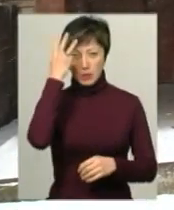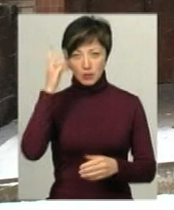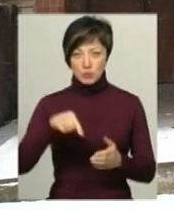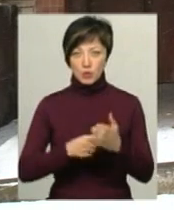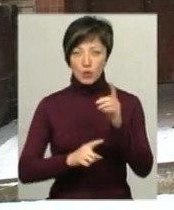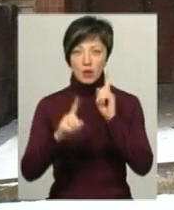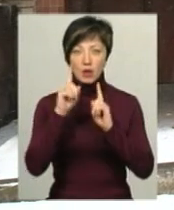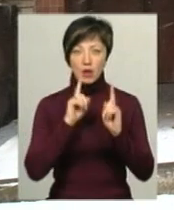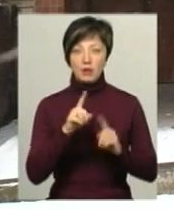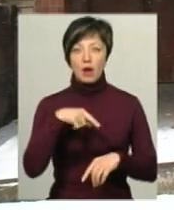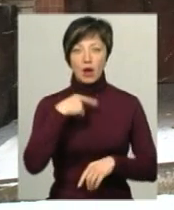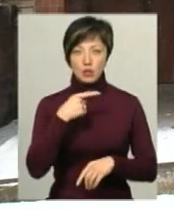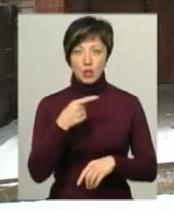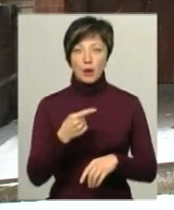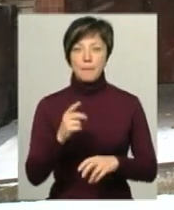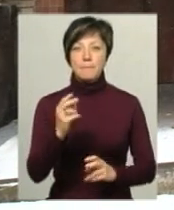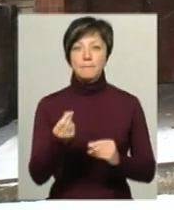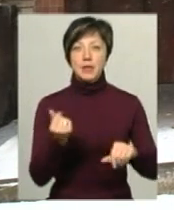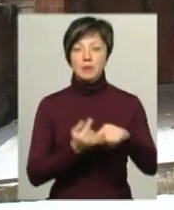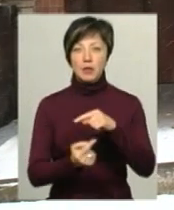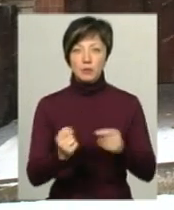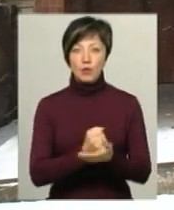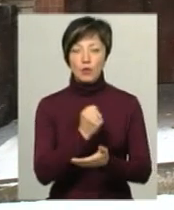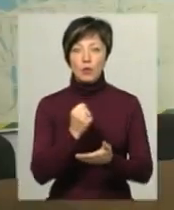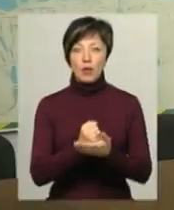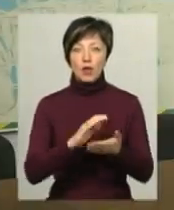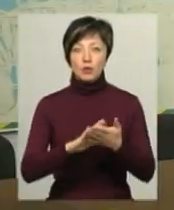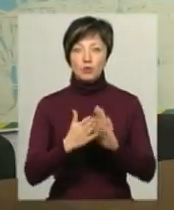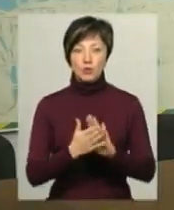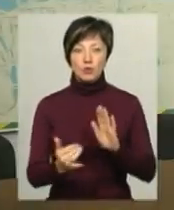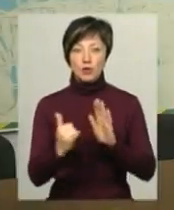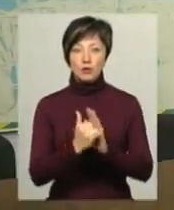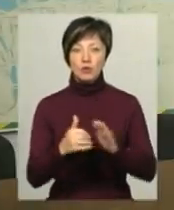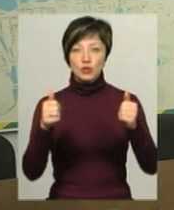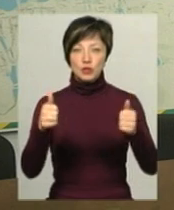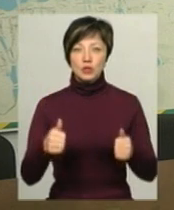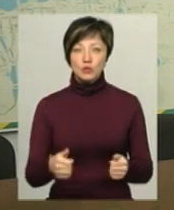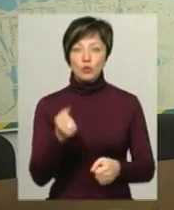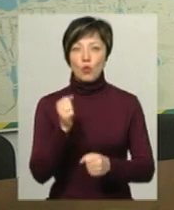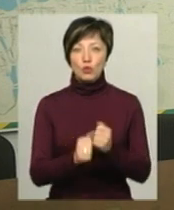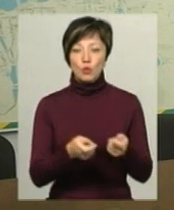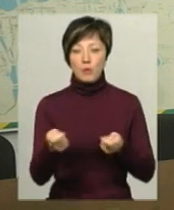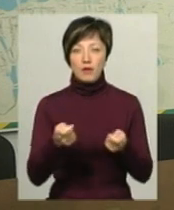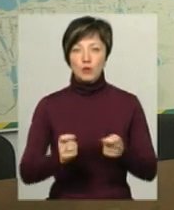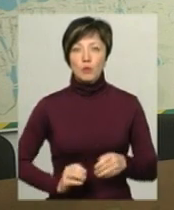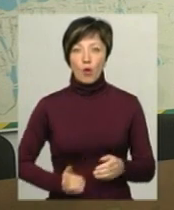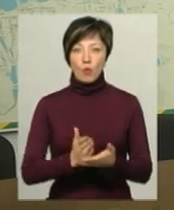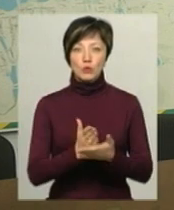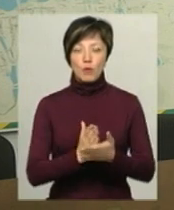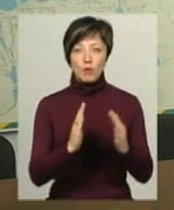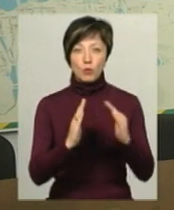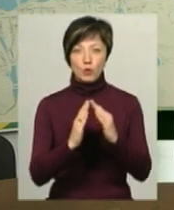міської ради Василь Новачок каже, підприємці уклали договір на встановлення щитів з кожною управляючою компанією, яка обслуговує будинок.